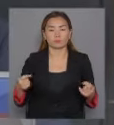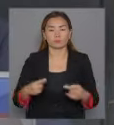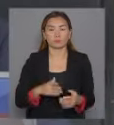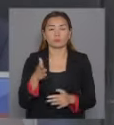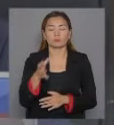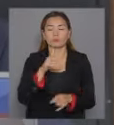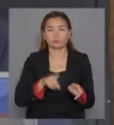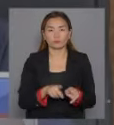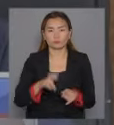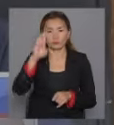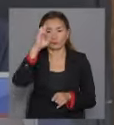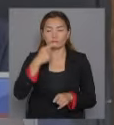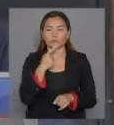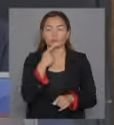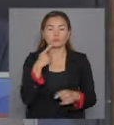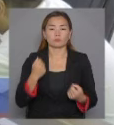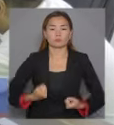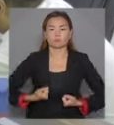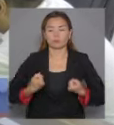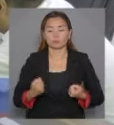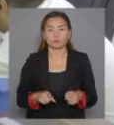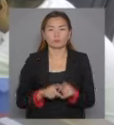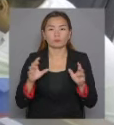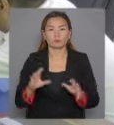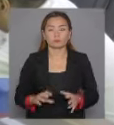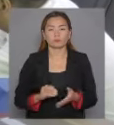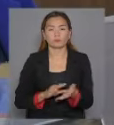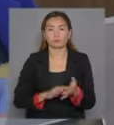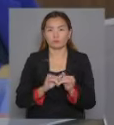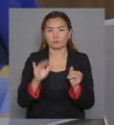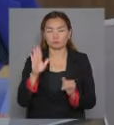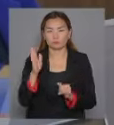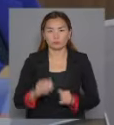Алдағы уақытта да мемлекеттік тілді қолдану аясы мен заңдылығы арта